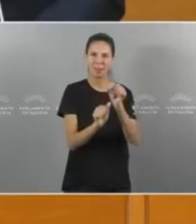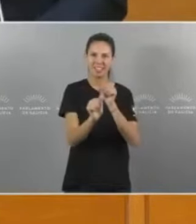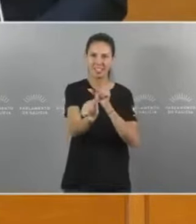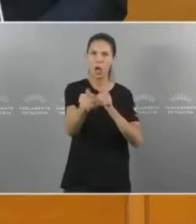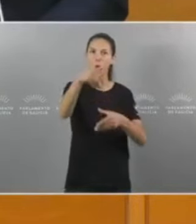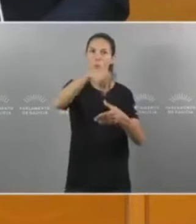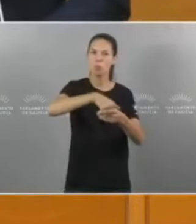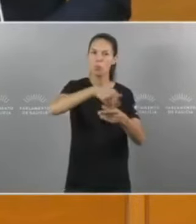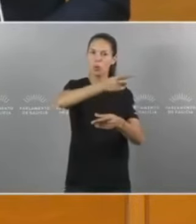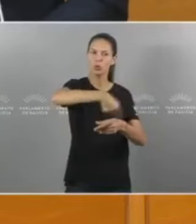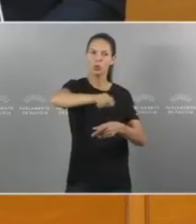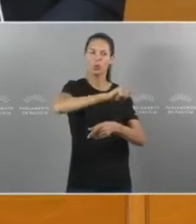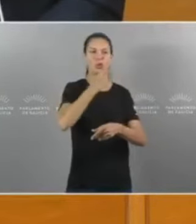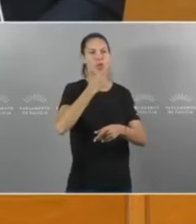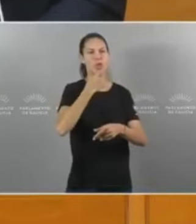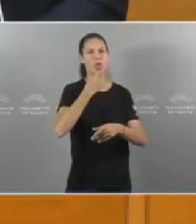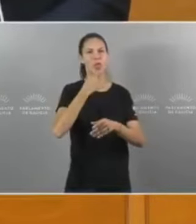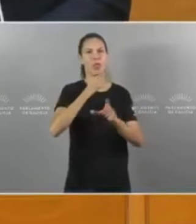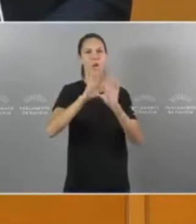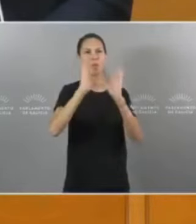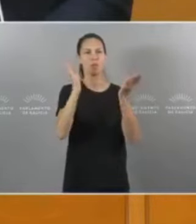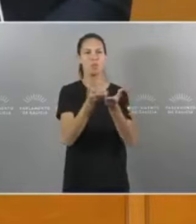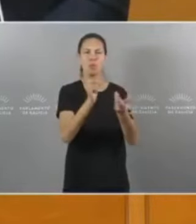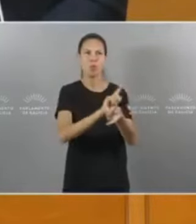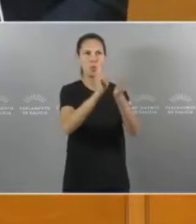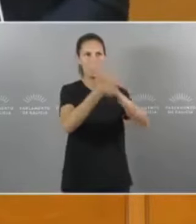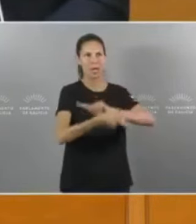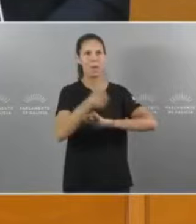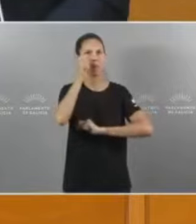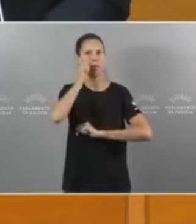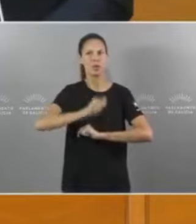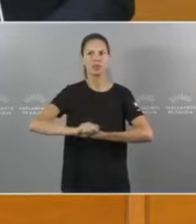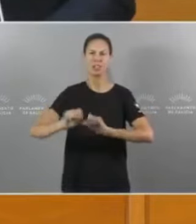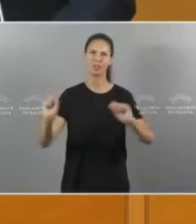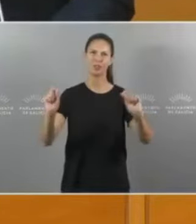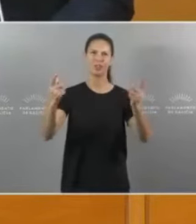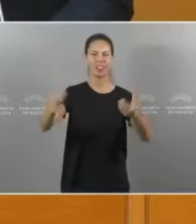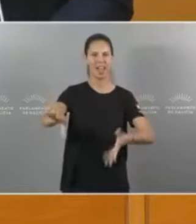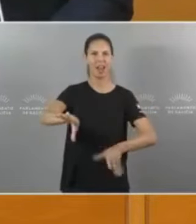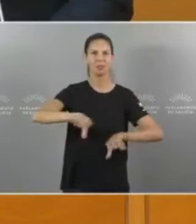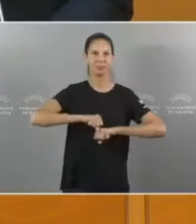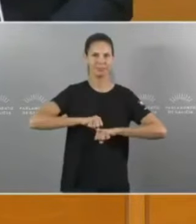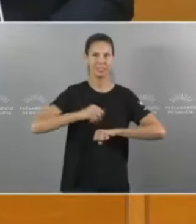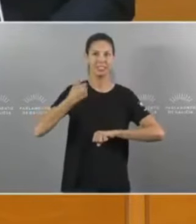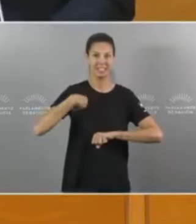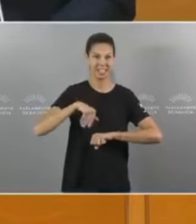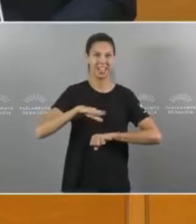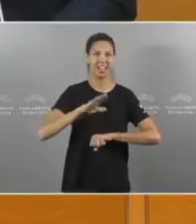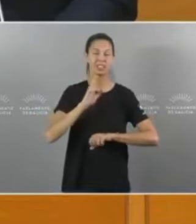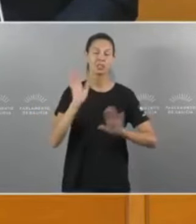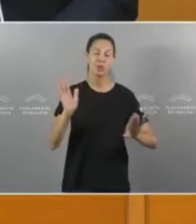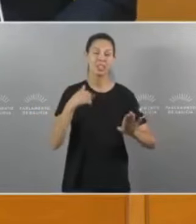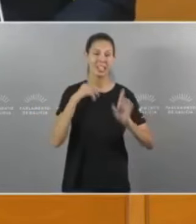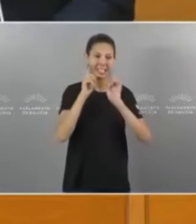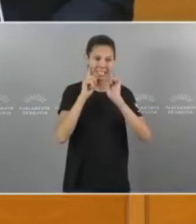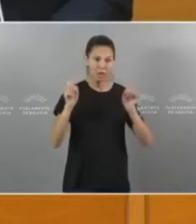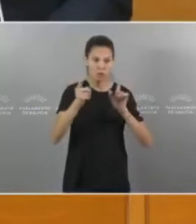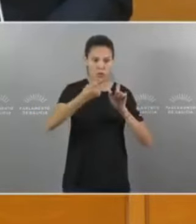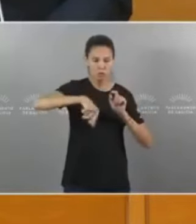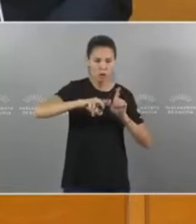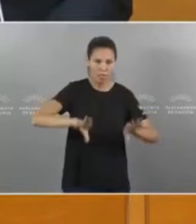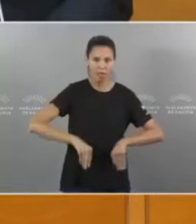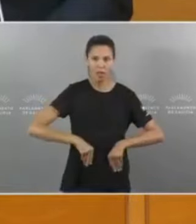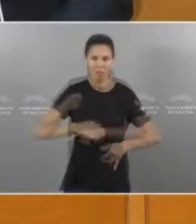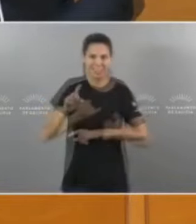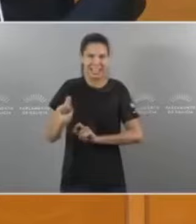decisivo que iba a cambiar o mundo o señor Pedro Sánchez. Se lle fago caso o que diseron vostedes, agora mesmo estamos